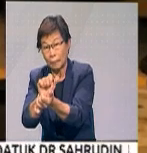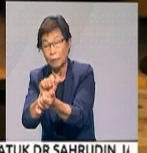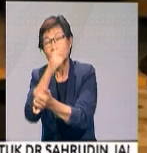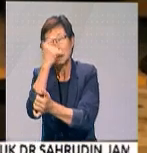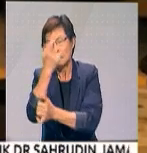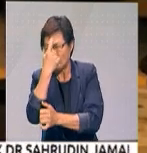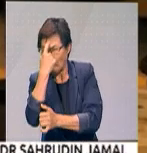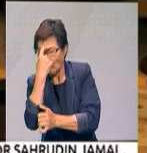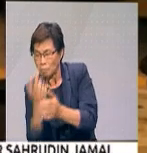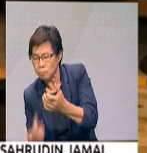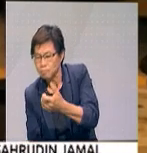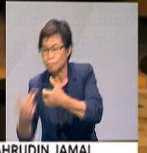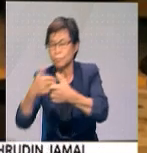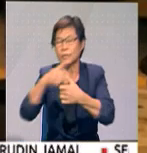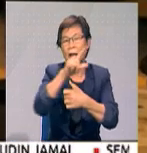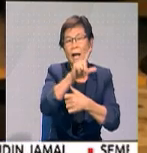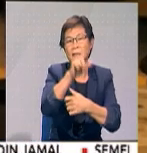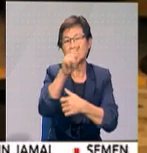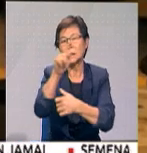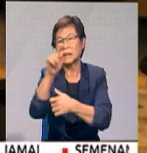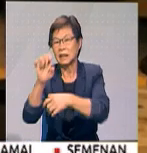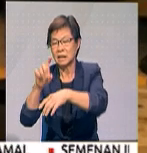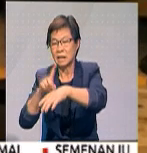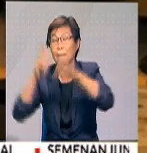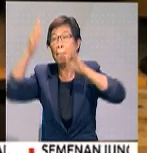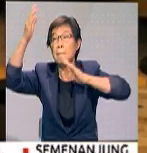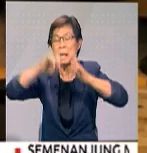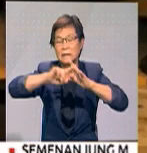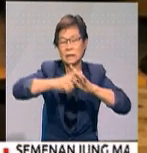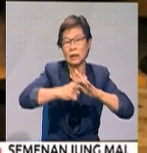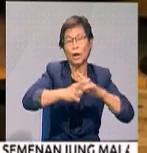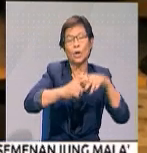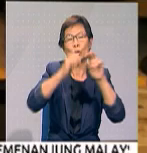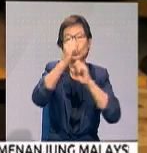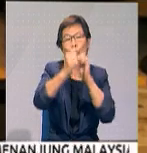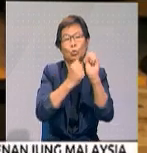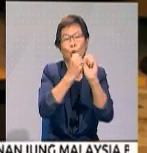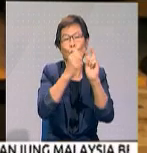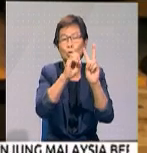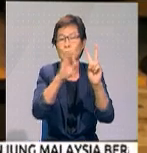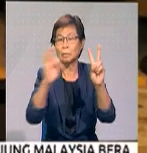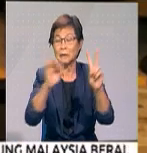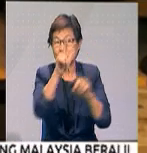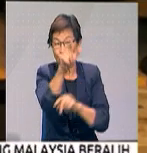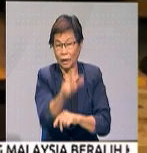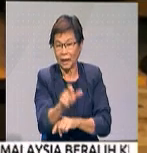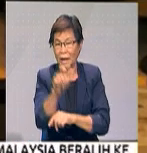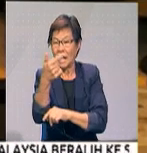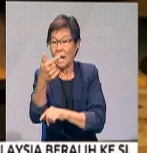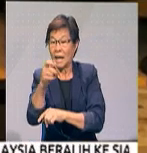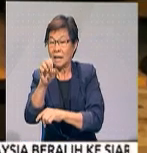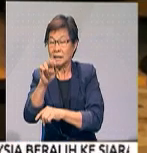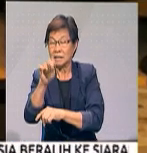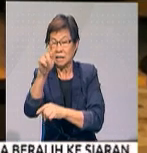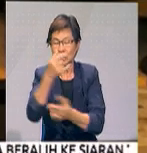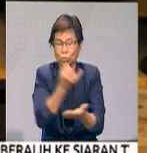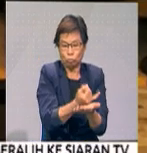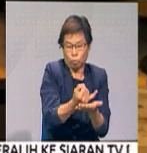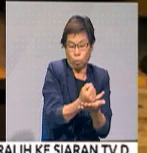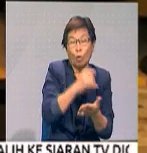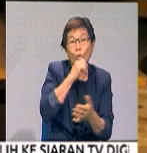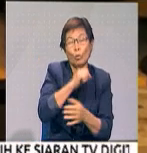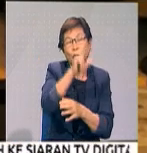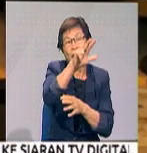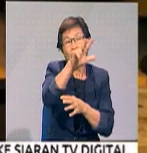kerana disyaki terlibat dengan LTTE di negara ini sejak 2009. Seorang ejen insurans di Kuala Lumpur berusia